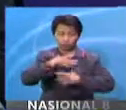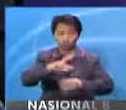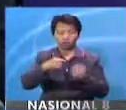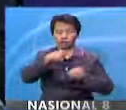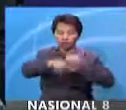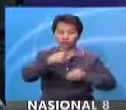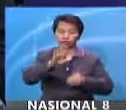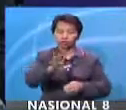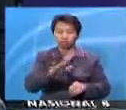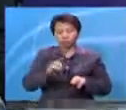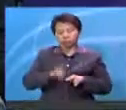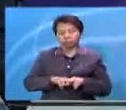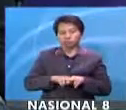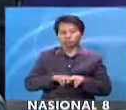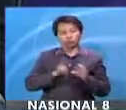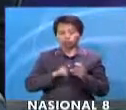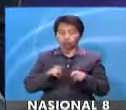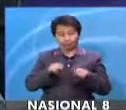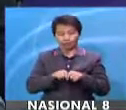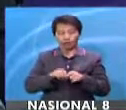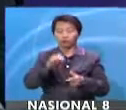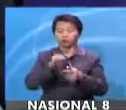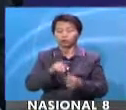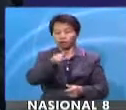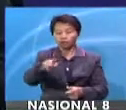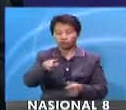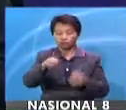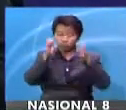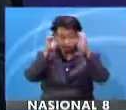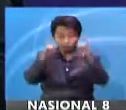about your position or you are dedicated